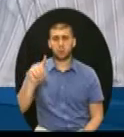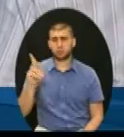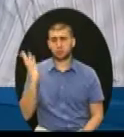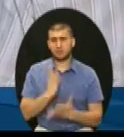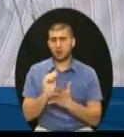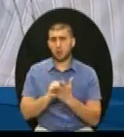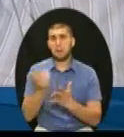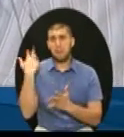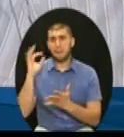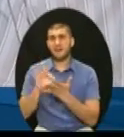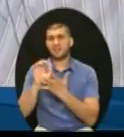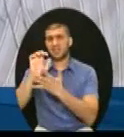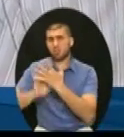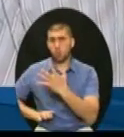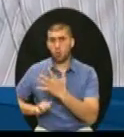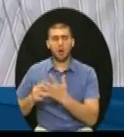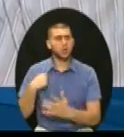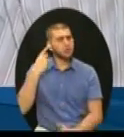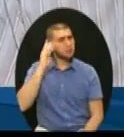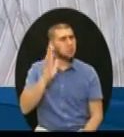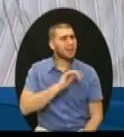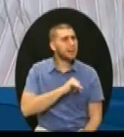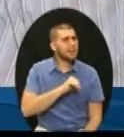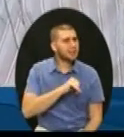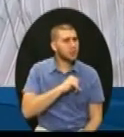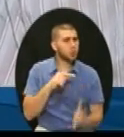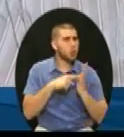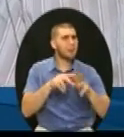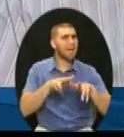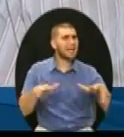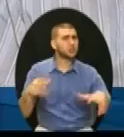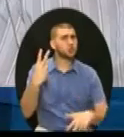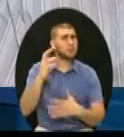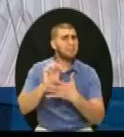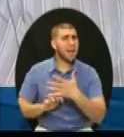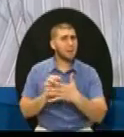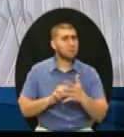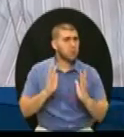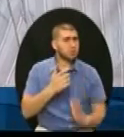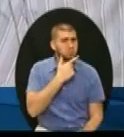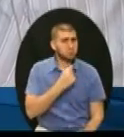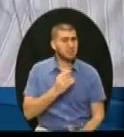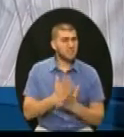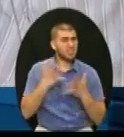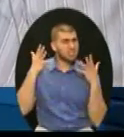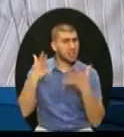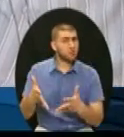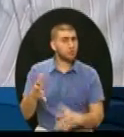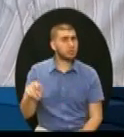הוא כתב טור נהדר. תראה, אבל אני חושב שזה לא... מאוד מעניין שנגיד בארץ, שני מאמרים מאוד רציניים, תקפו דווקא